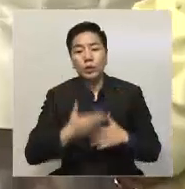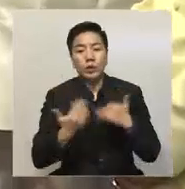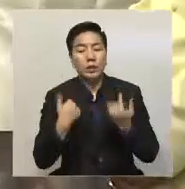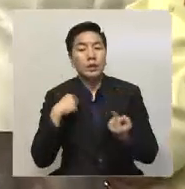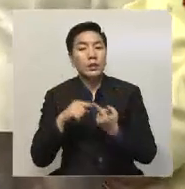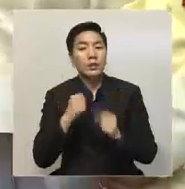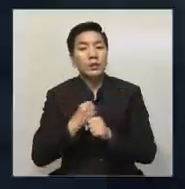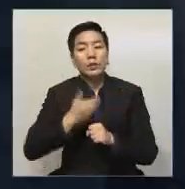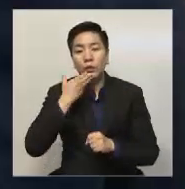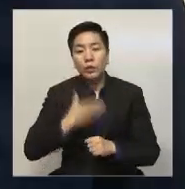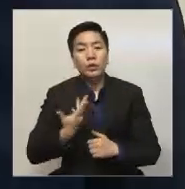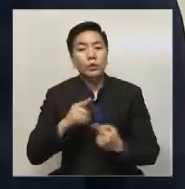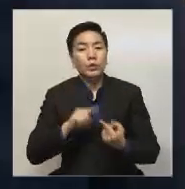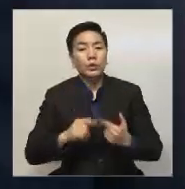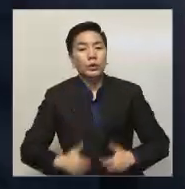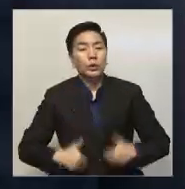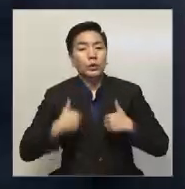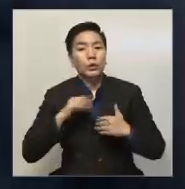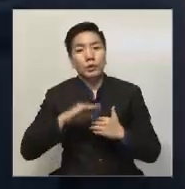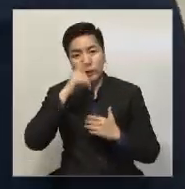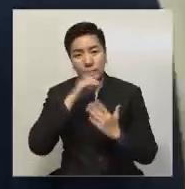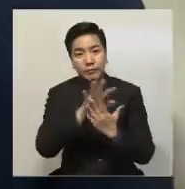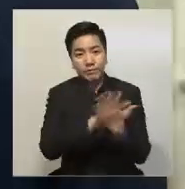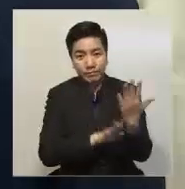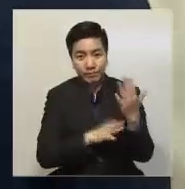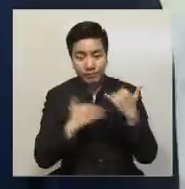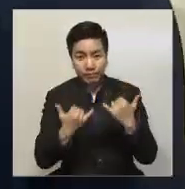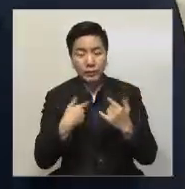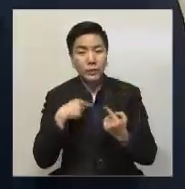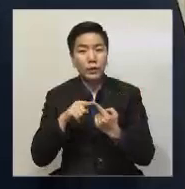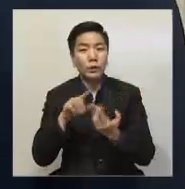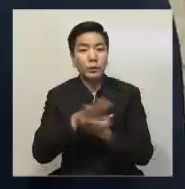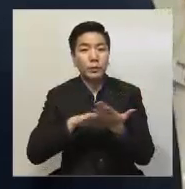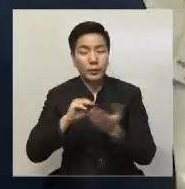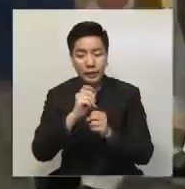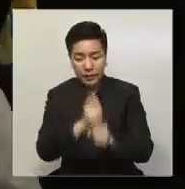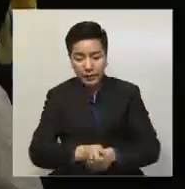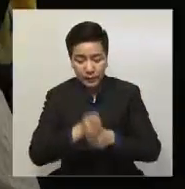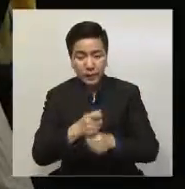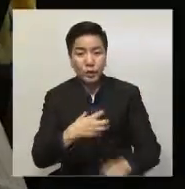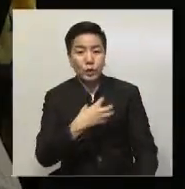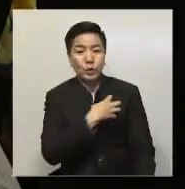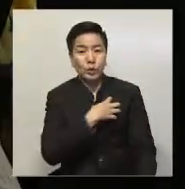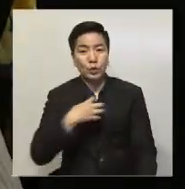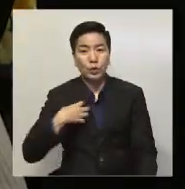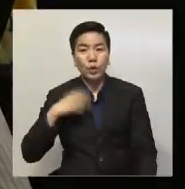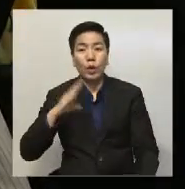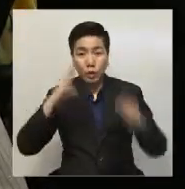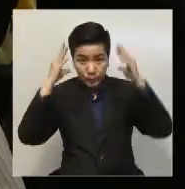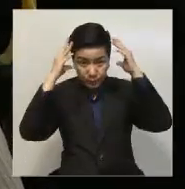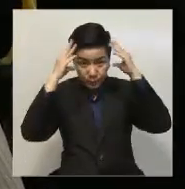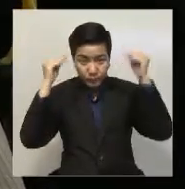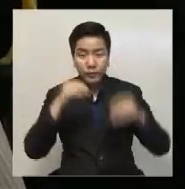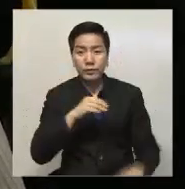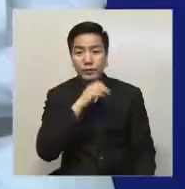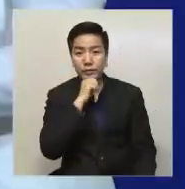ชีวิตและสร้างความเจริญก้าวหน้าให้กับบ้านเมือง ขณะที่มหาวิทยาลัยเกษตรศาสตร์ร่วมกับสถานเอกอัครราชทูตเนเธอร์แลนด์ประจำ